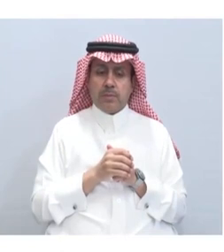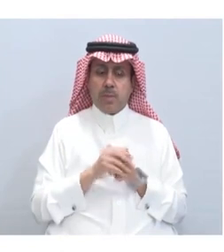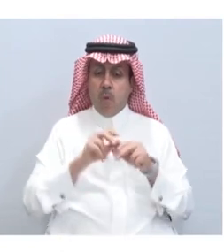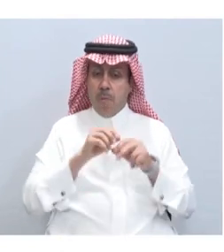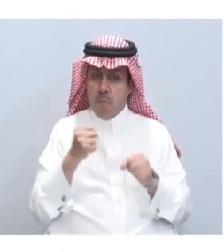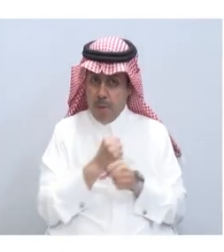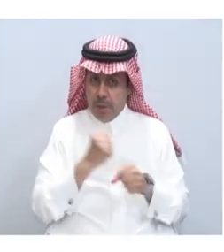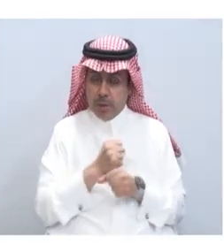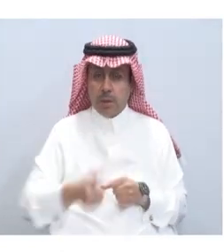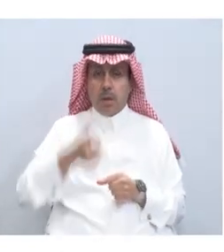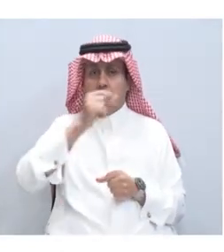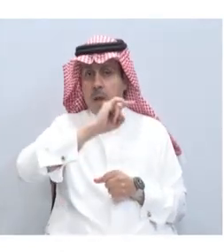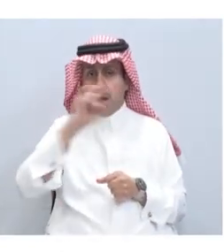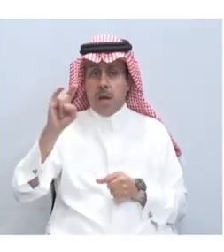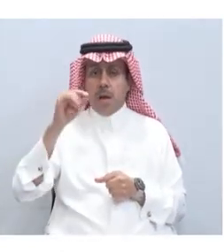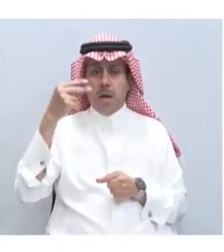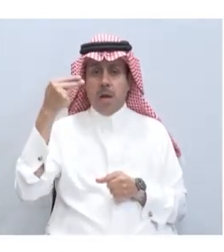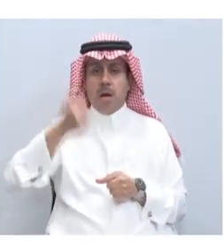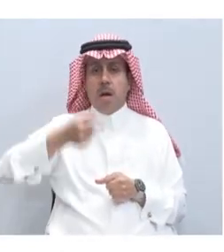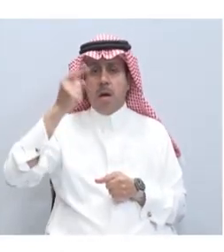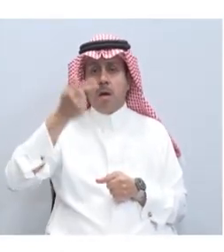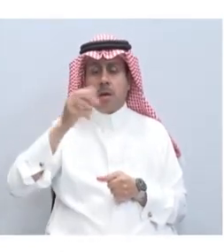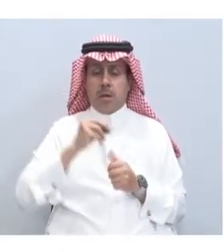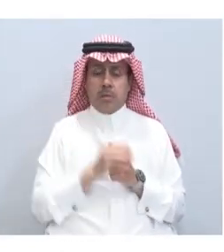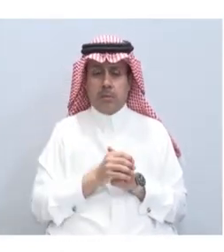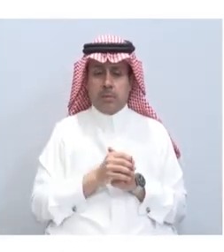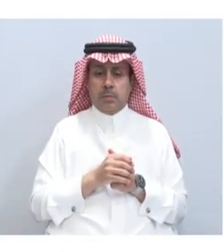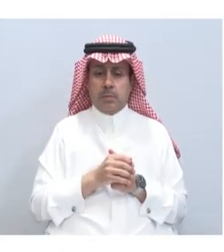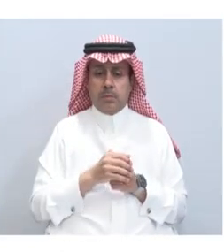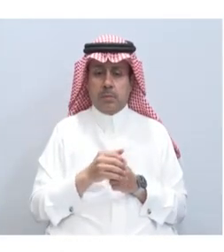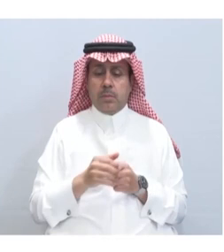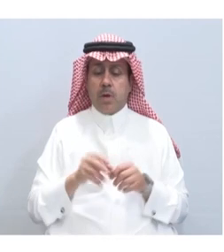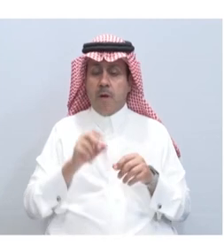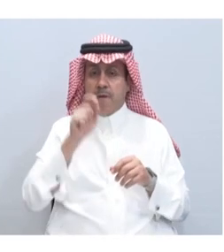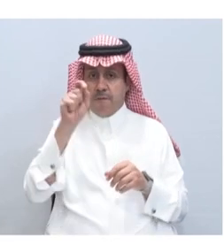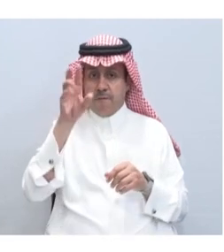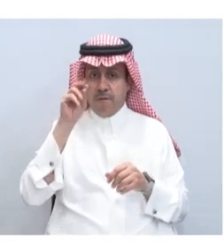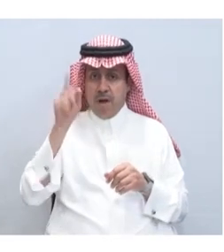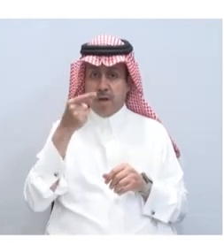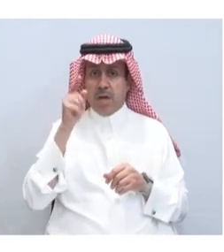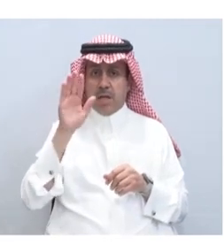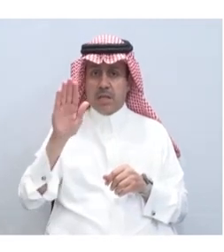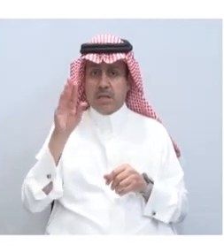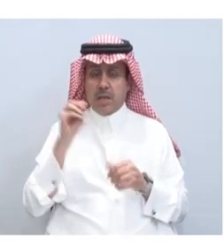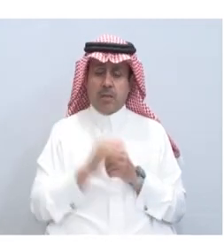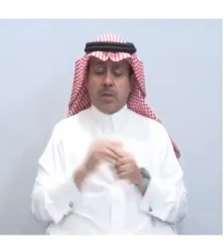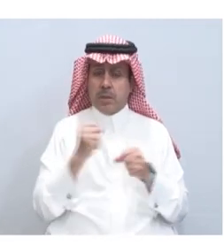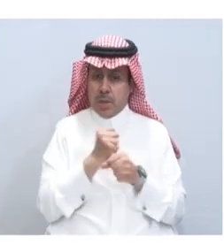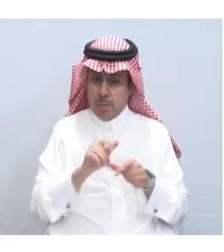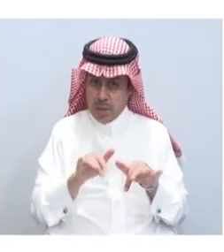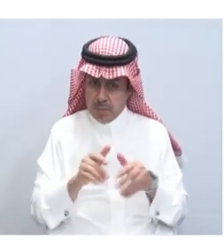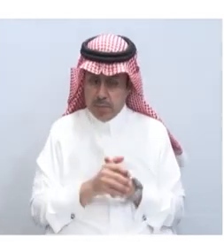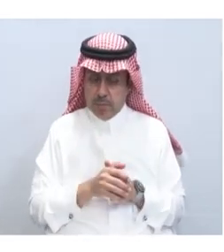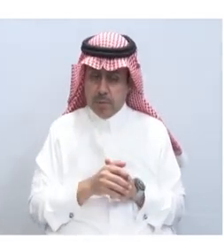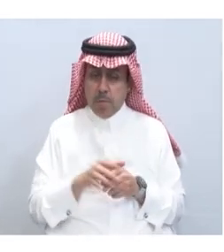وعمليات الاعاره فمن خلال عمليات الفراسه حيث يستخدم الحاسب الالي في